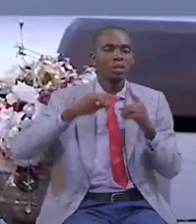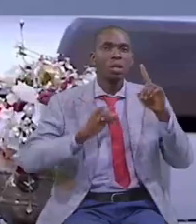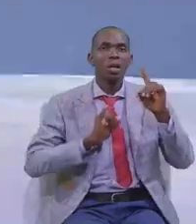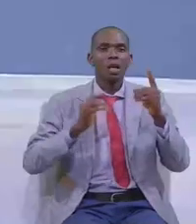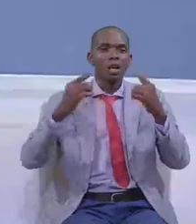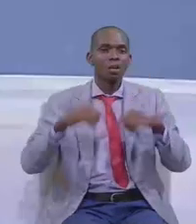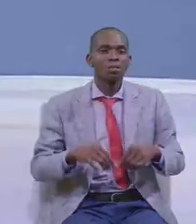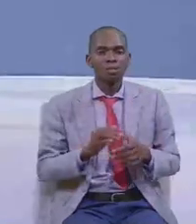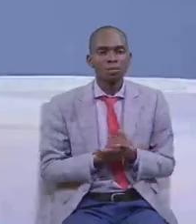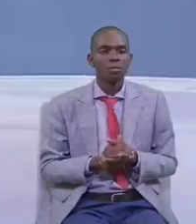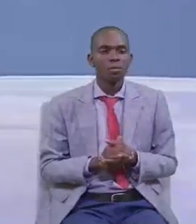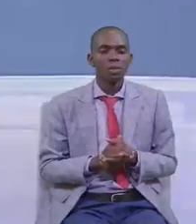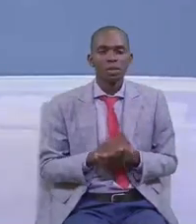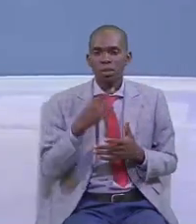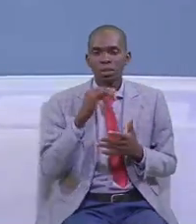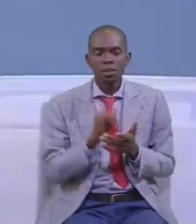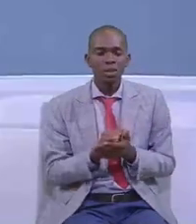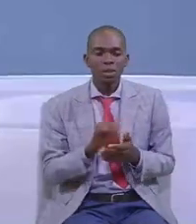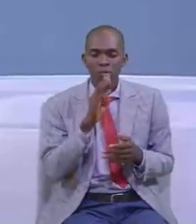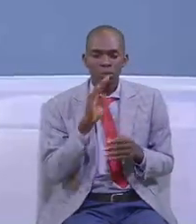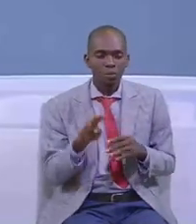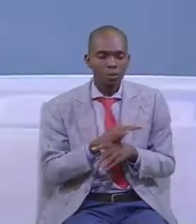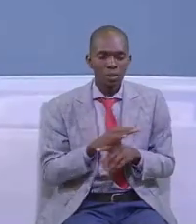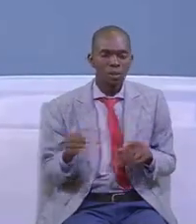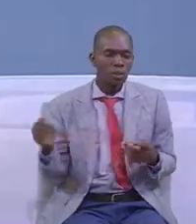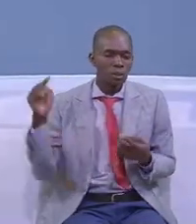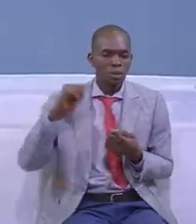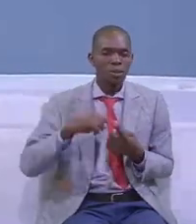Pas de paresse, faites-les valoir jusqu'à ce que je vienne.